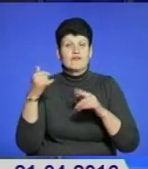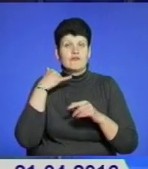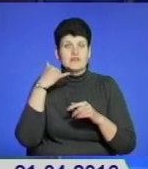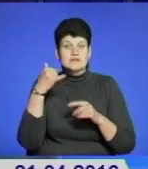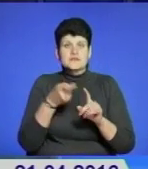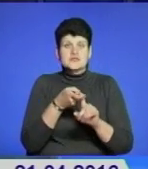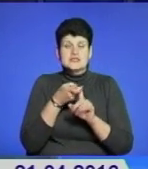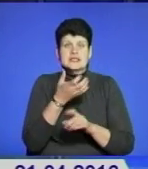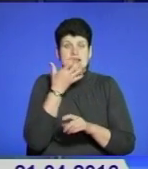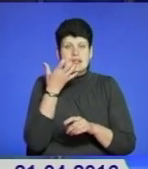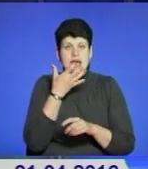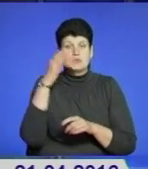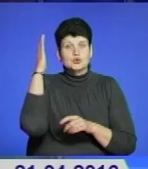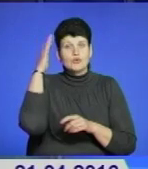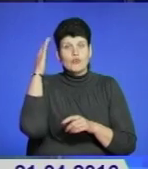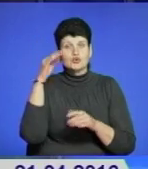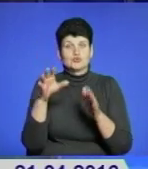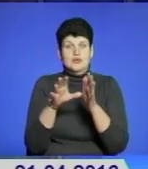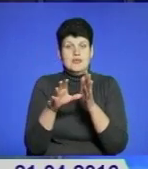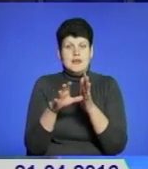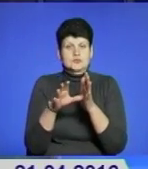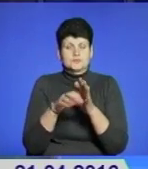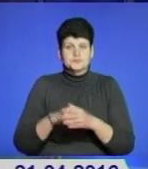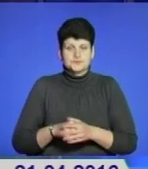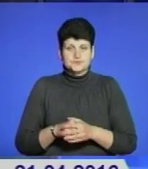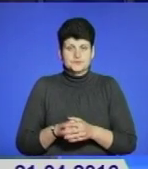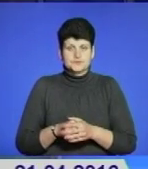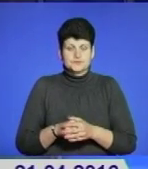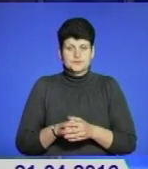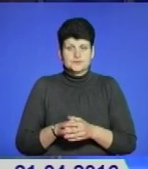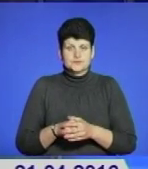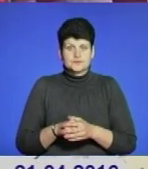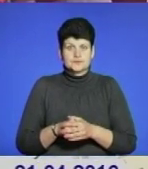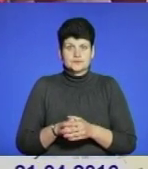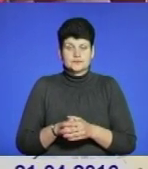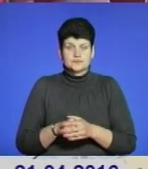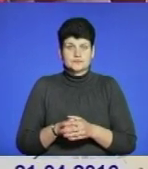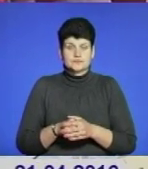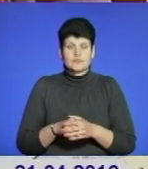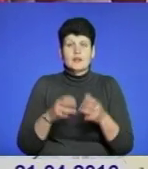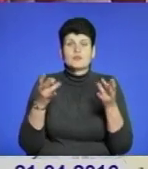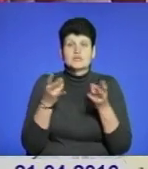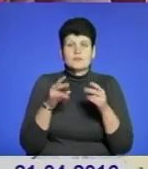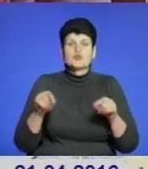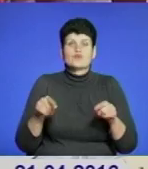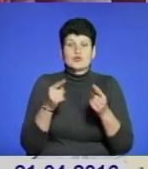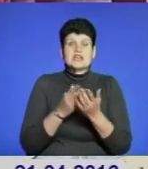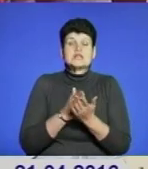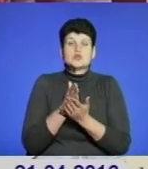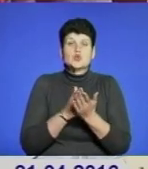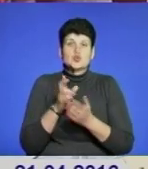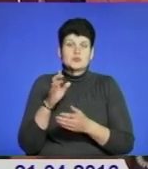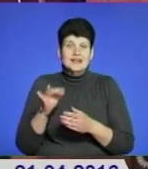проблемами тепло-, водо- та електропостачання. Подробиці у сюжеті Любові Гадомської. Потреба у створенні служби,